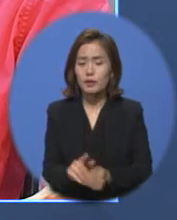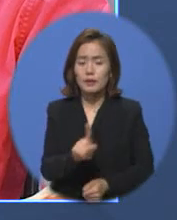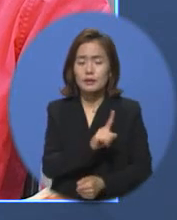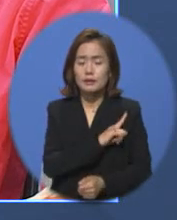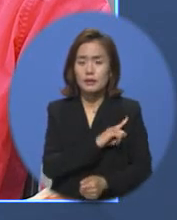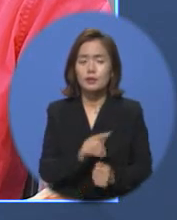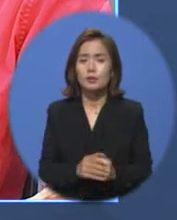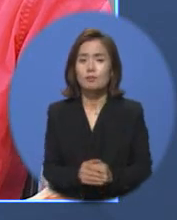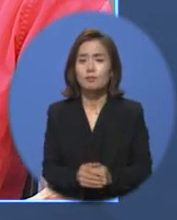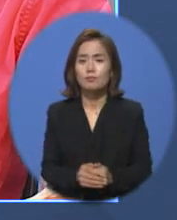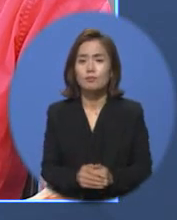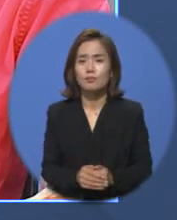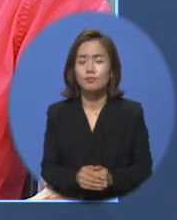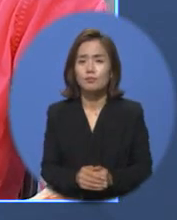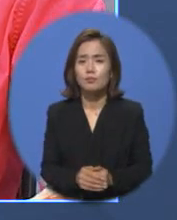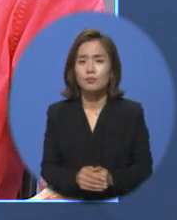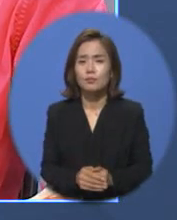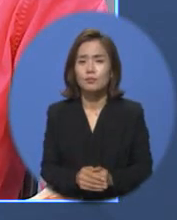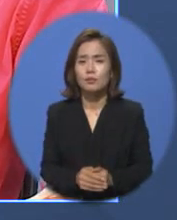개최해야한다고생각합니다.